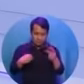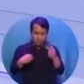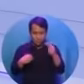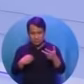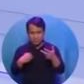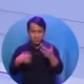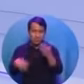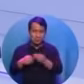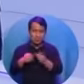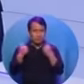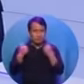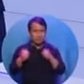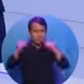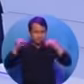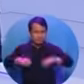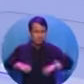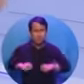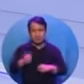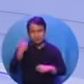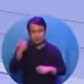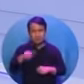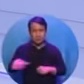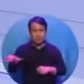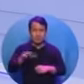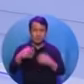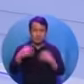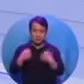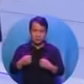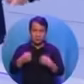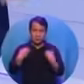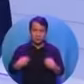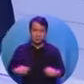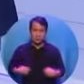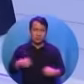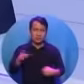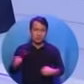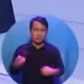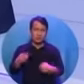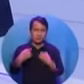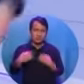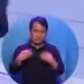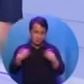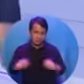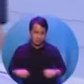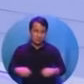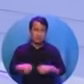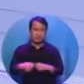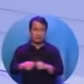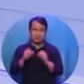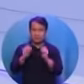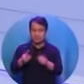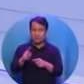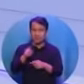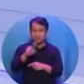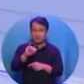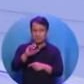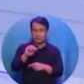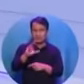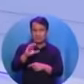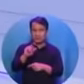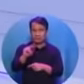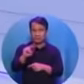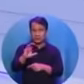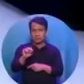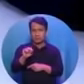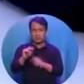tumatlo. Pwede para lalong tumibay ang inyong immune system. Paitasing. Ng 86.